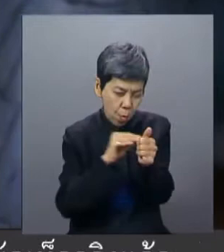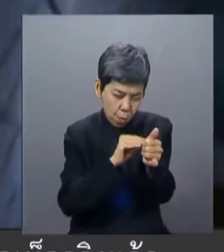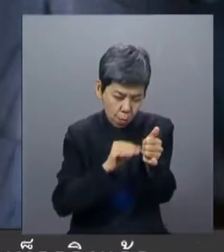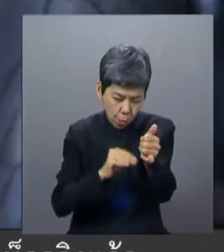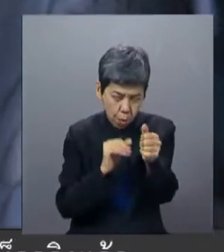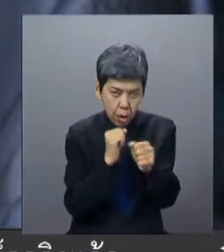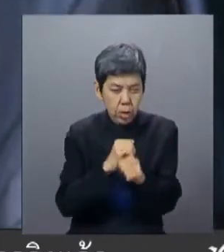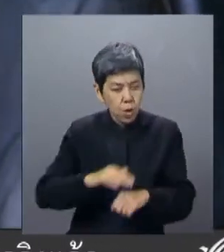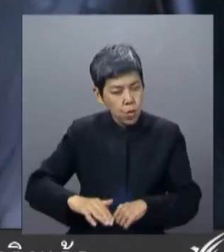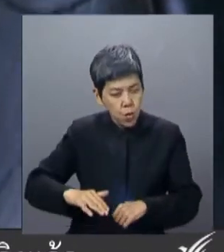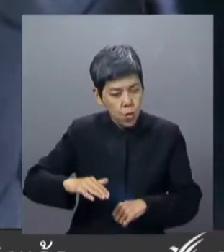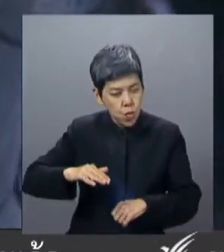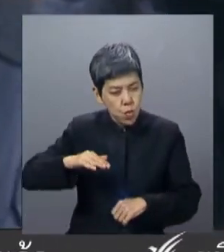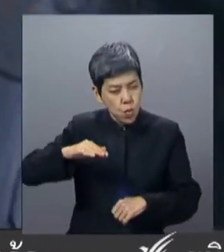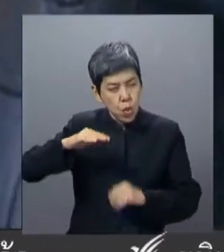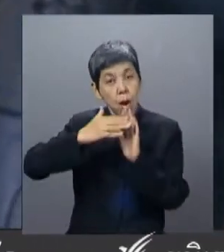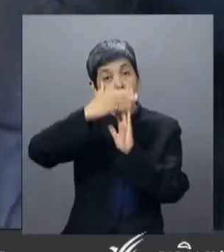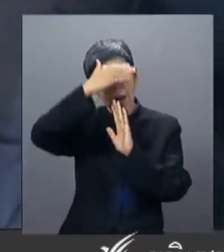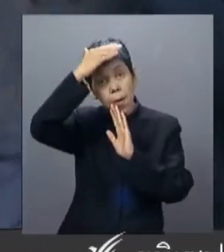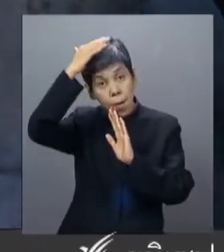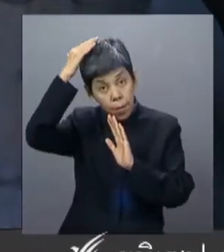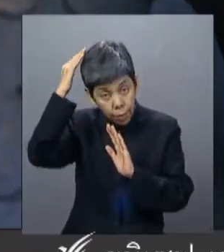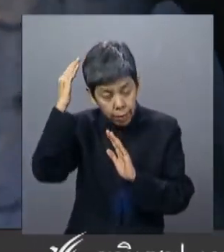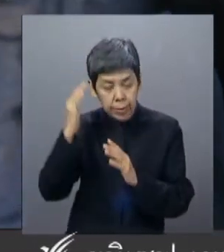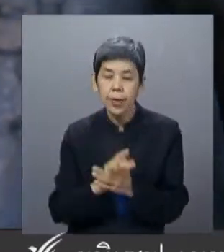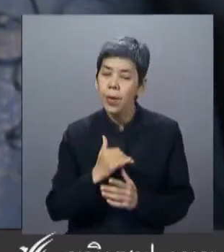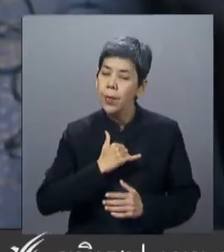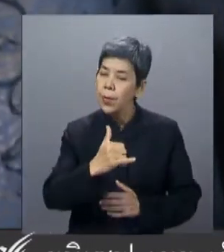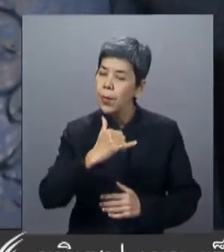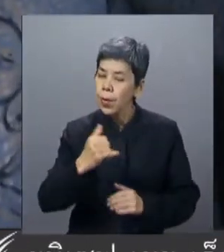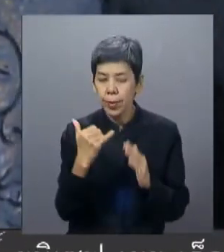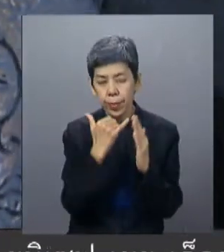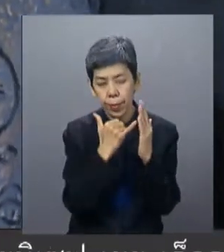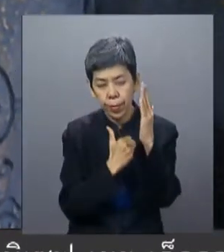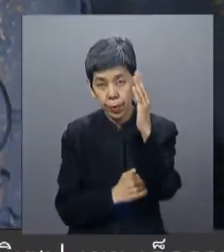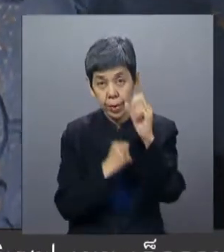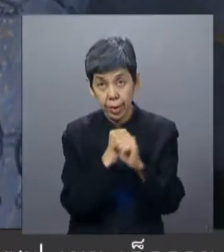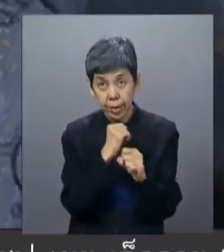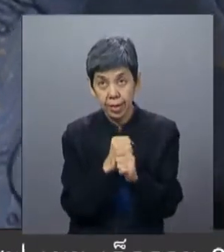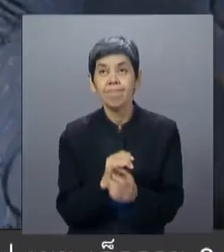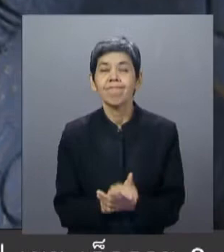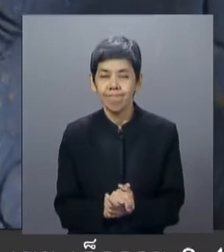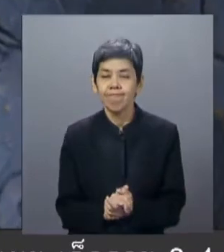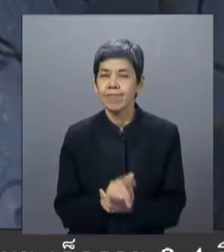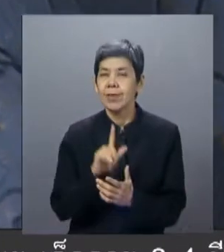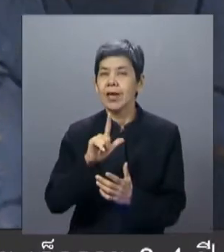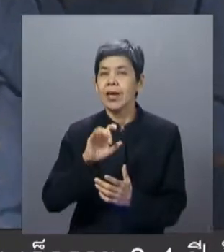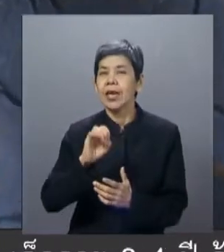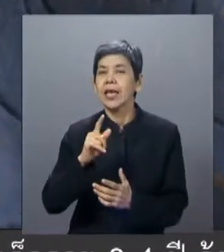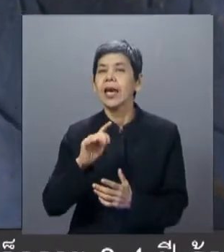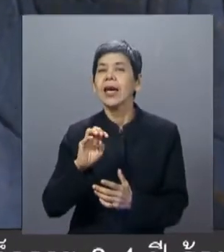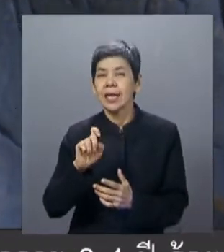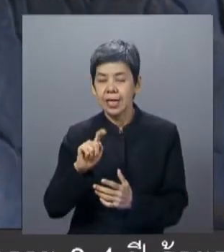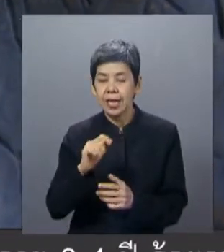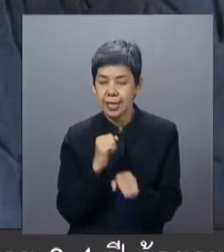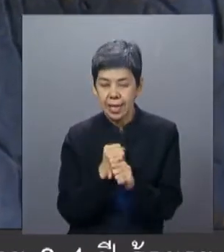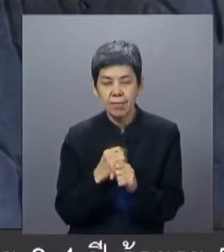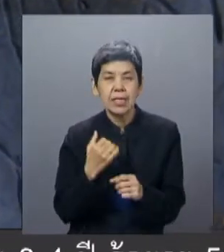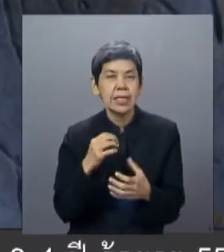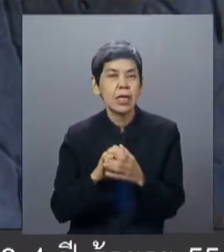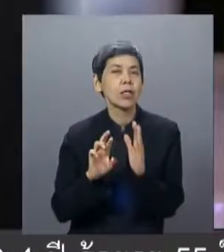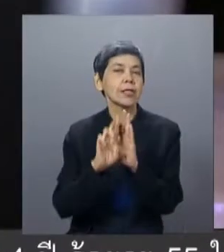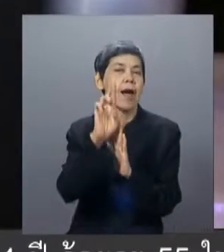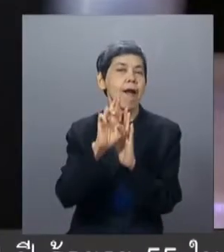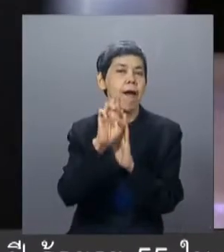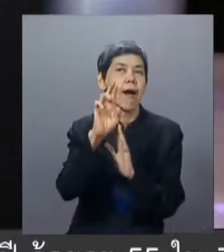รงพระเยาว์ผนวดและพระราชกรณียกิจนานาผลงานของลิขิตมิสิทธนาการศิลปินจากเชียงร